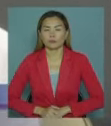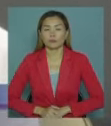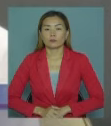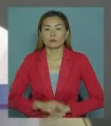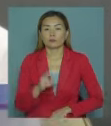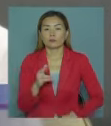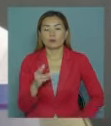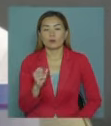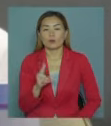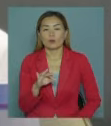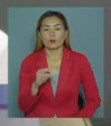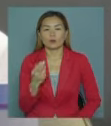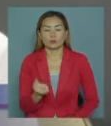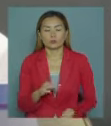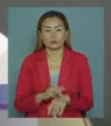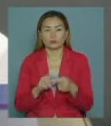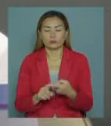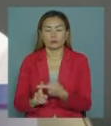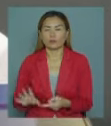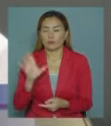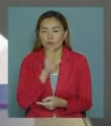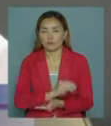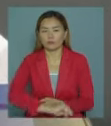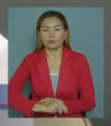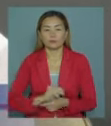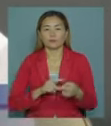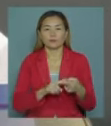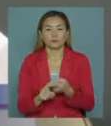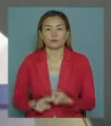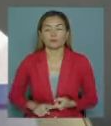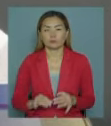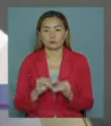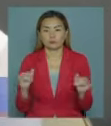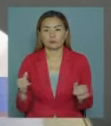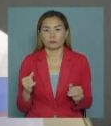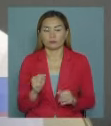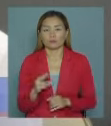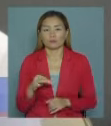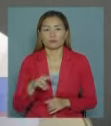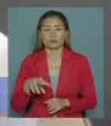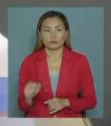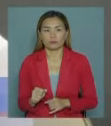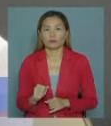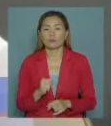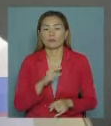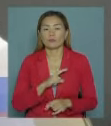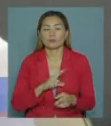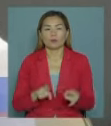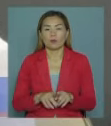Коклюш – это инфекционная болезнь, возбудителем которой является бактерия рода Бордетелла. Недугу